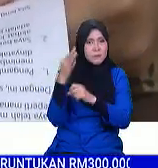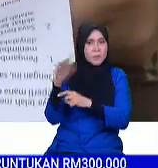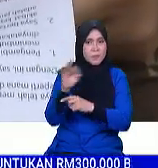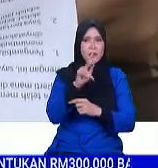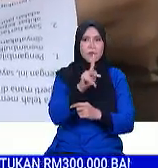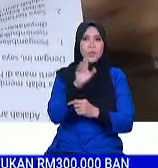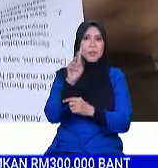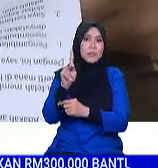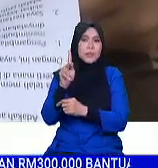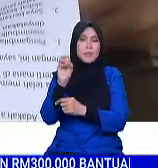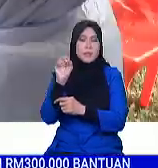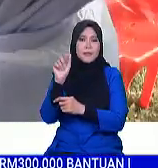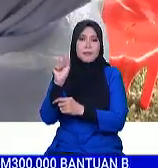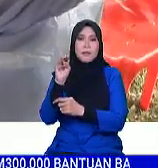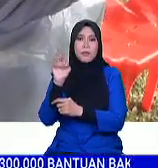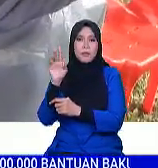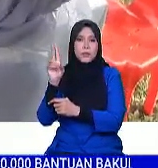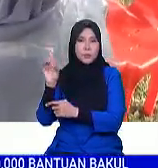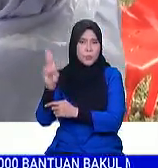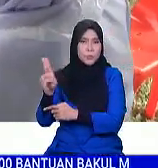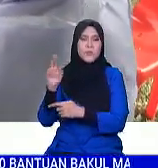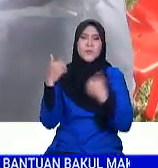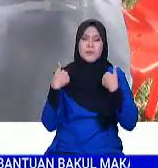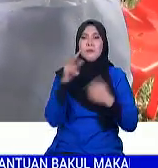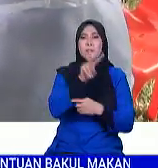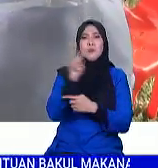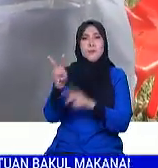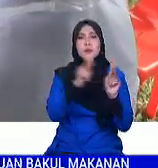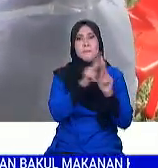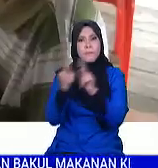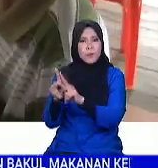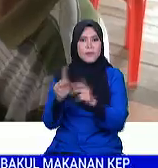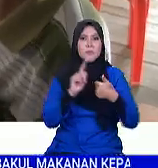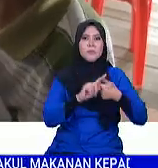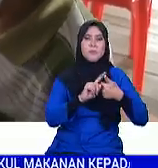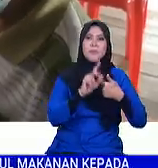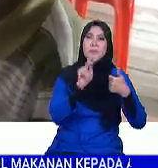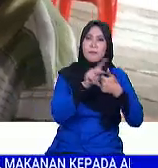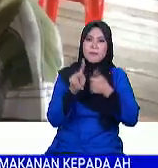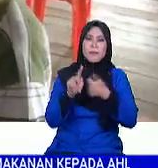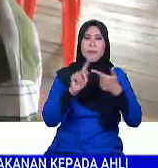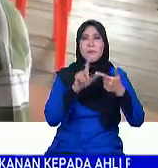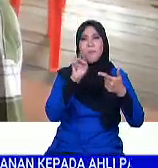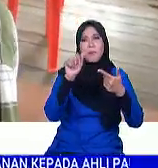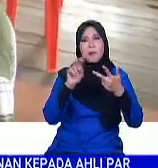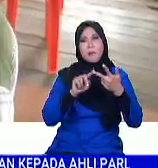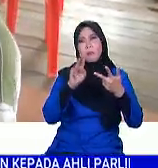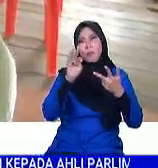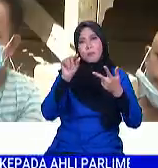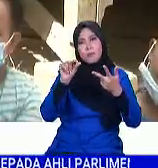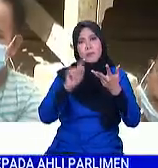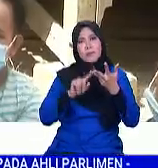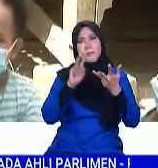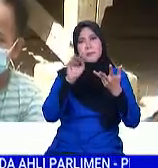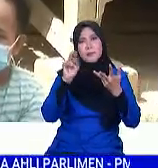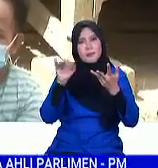kota marudu telah dilaksanakan di 22 buah Kampung antaranya Kampung sampah di Talaud link Kabungan Bombong Mini